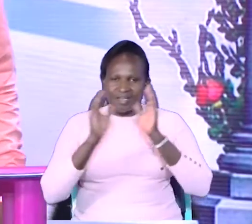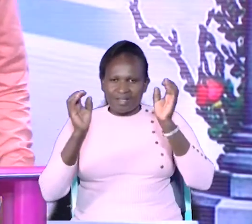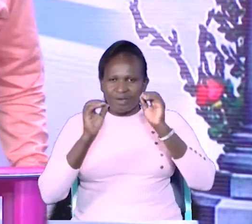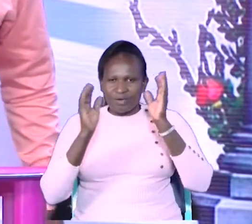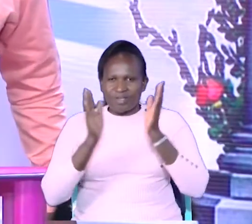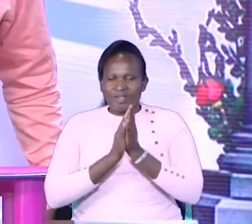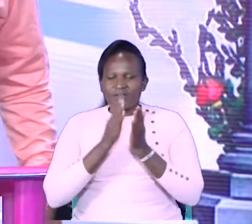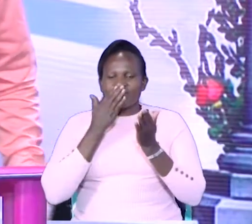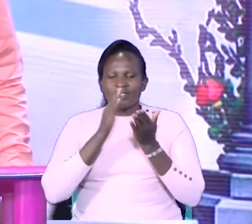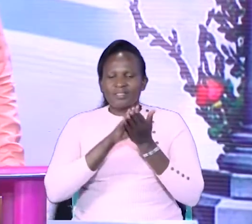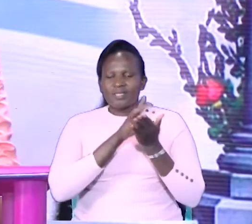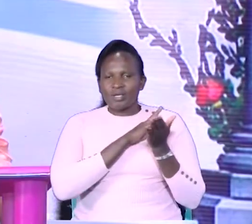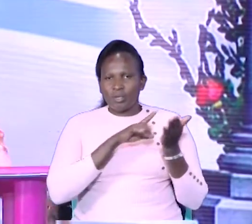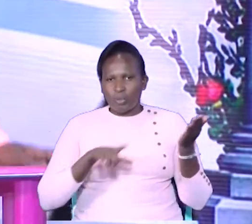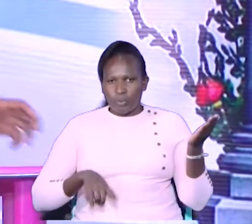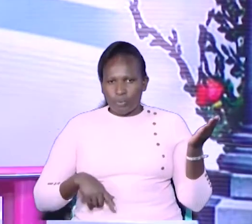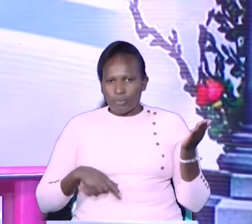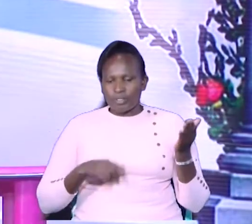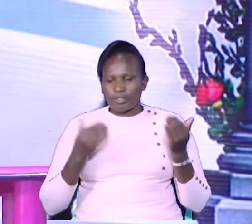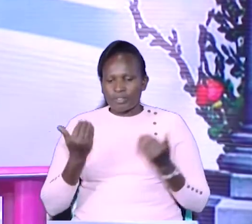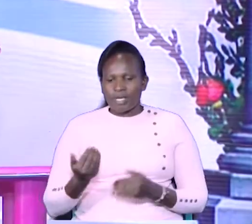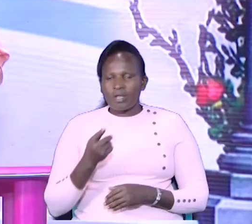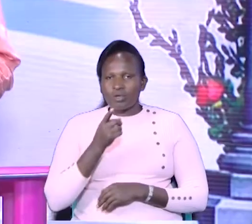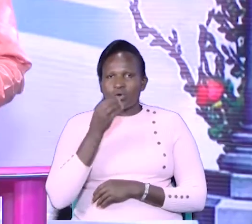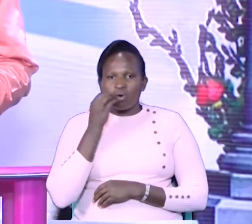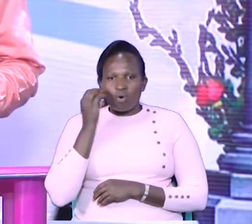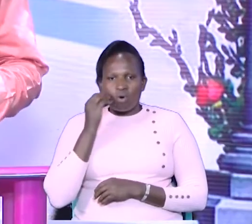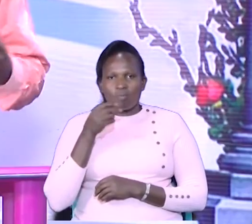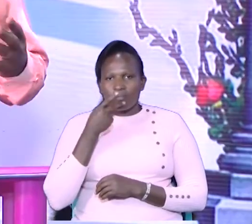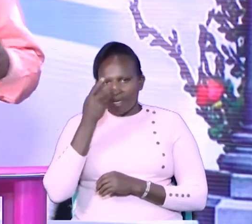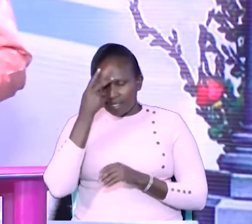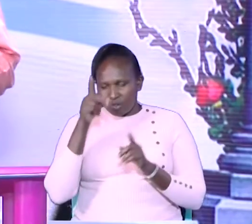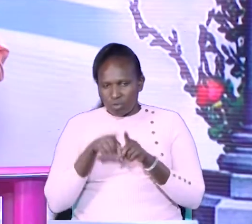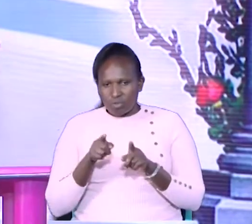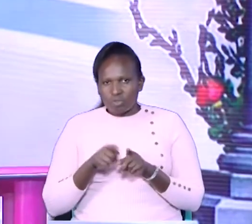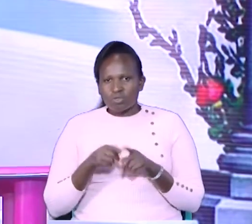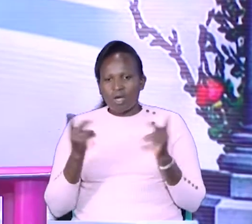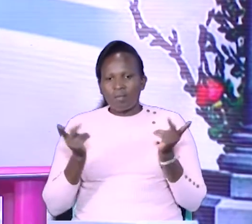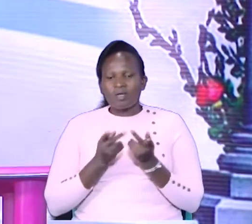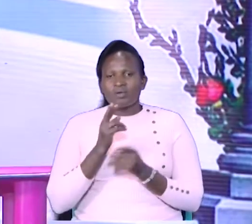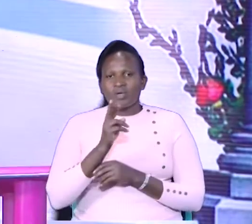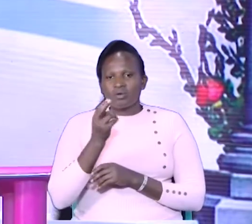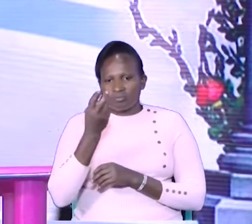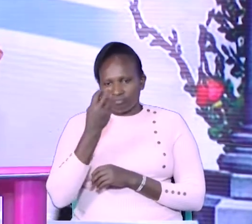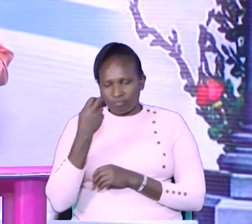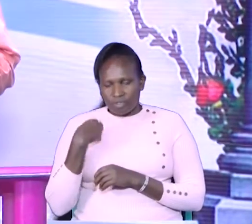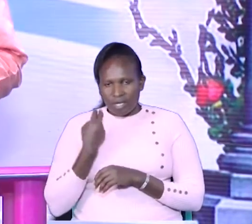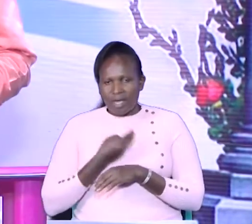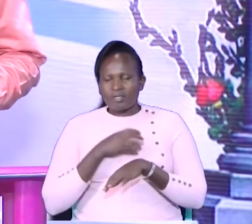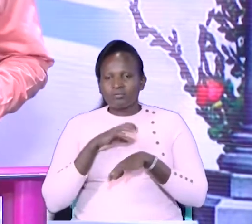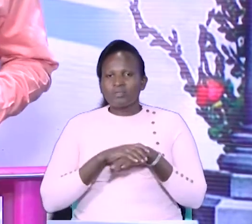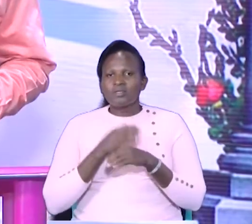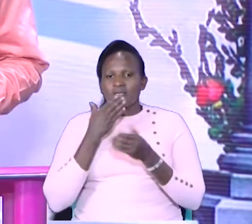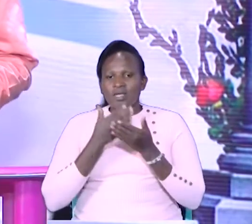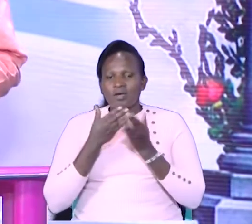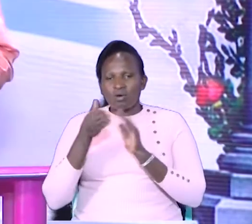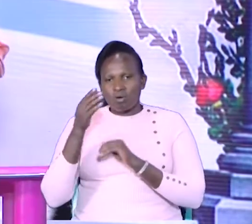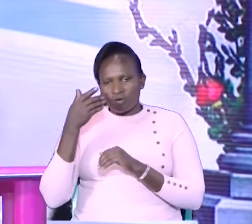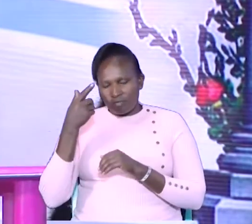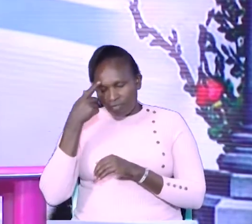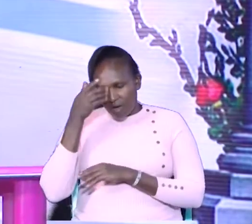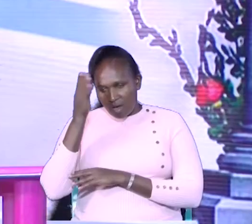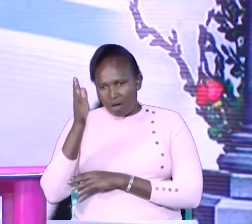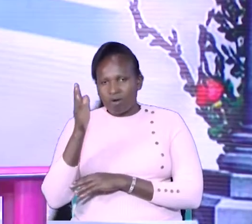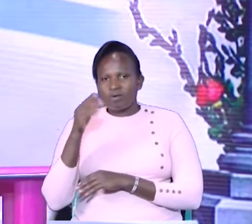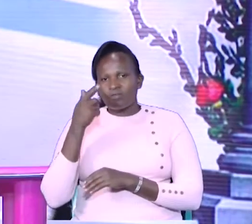Haleluya, Bwana asifiwe. Mtoto ukiwa pale nyumbani na msasi na pia mtu yote mahali popote unapotupata, tunashukuru sana Mungu wetu kwa